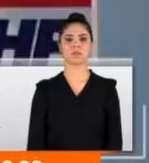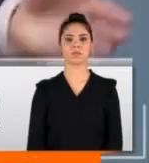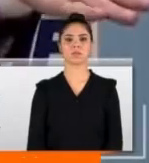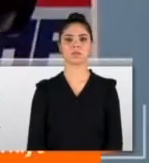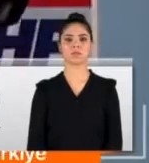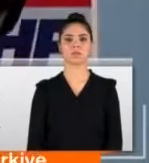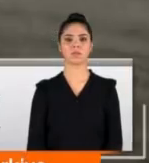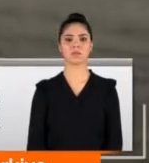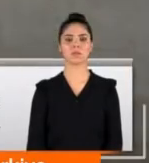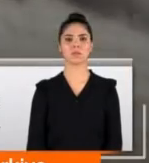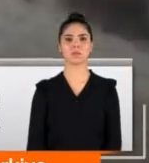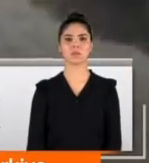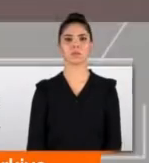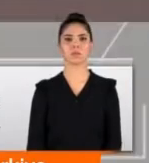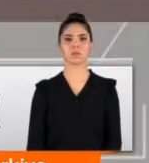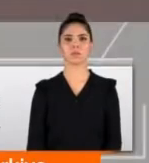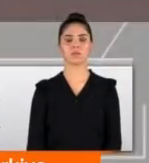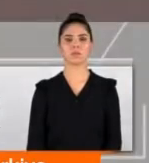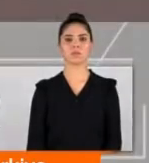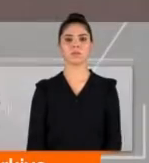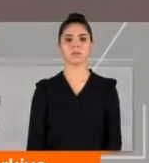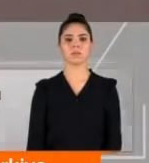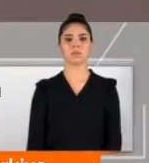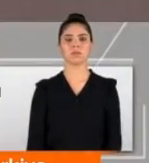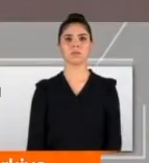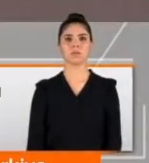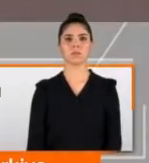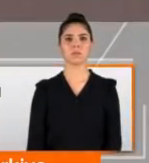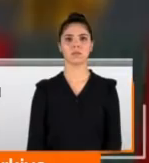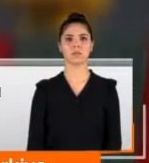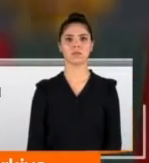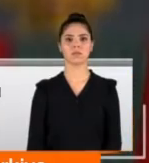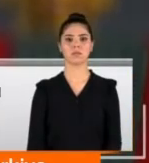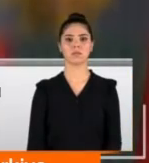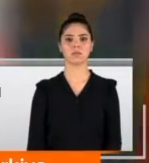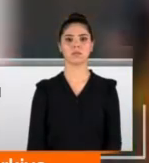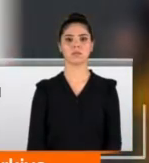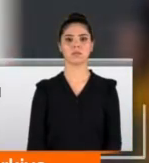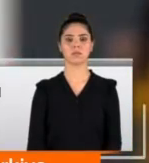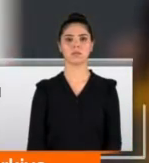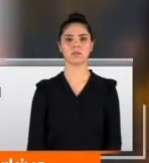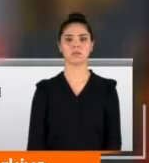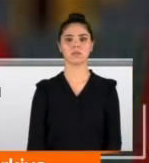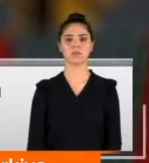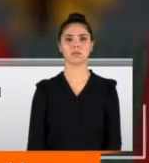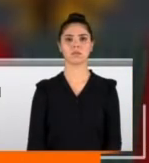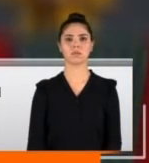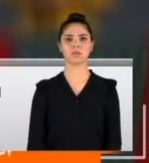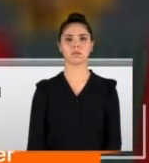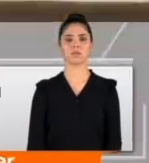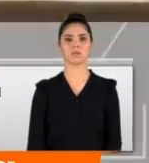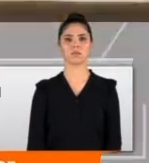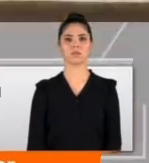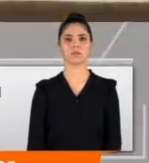edecek. Peygamber ocağını kim savunacak? Mustafa Kemal'in ordusunu kim savunacak? Edepsizce, alçakça hakaret